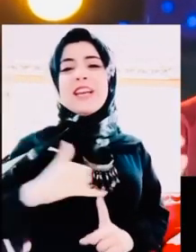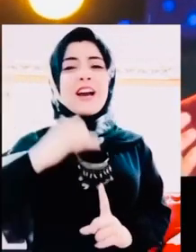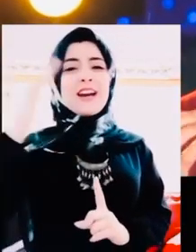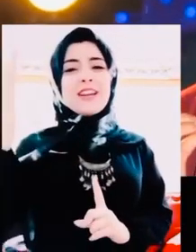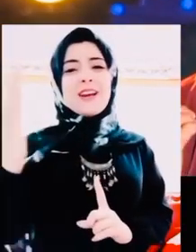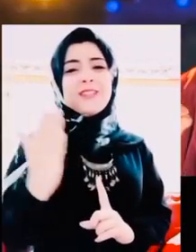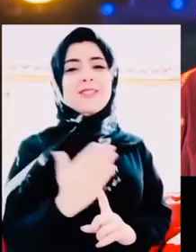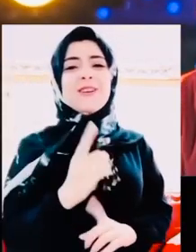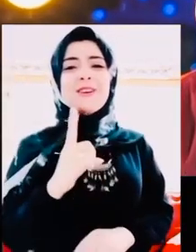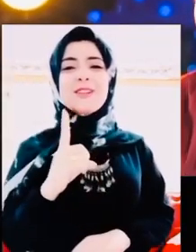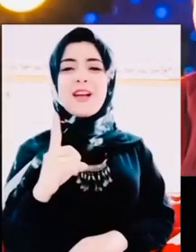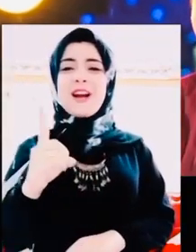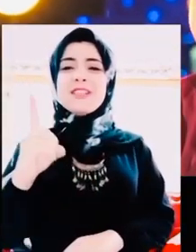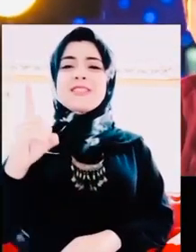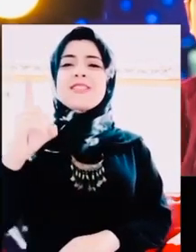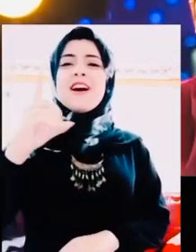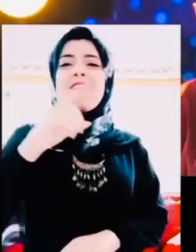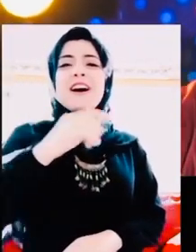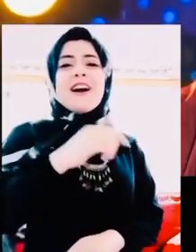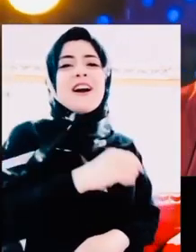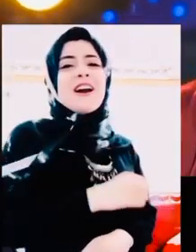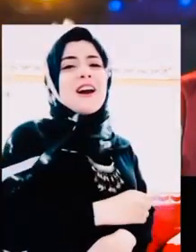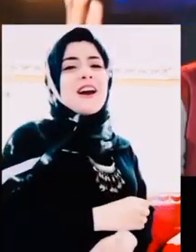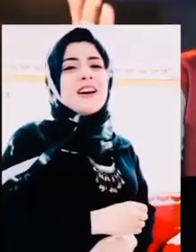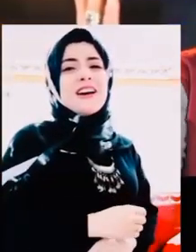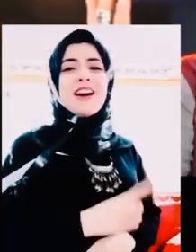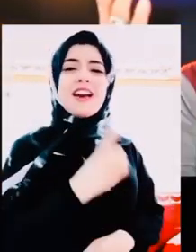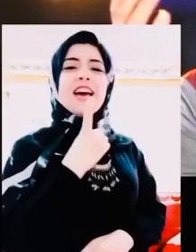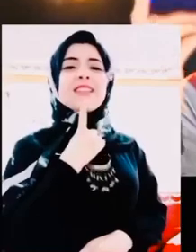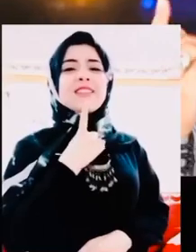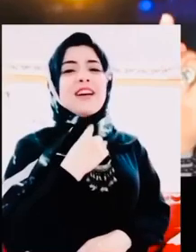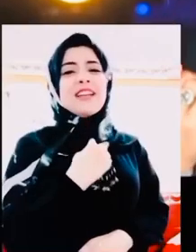ككاسيكو يا رسول الله،